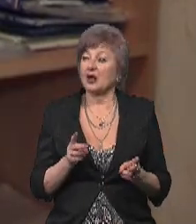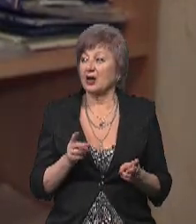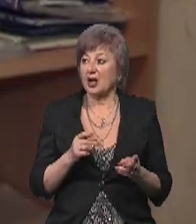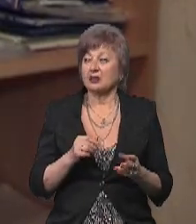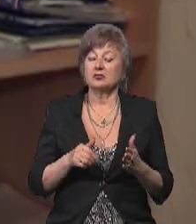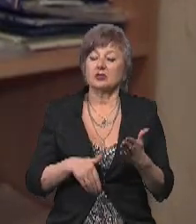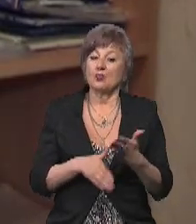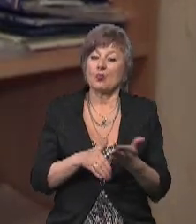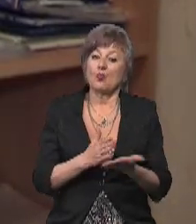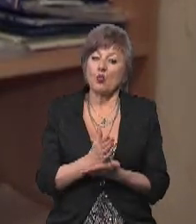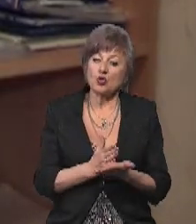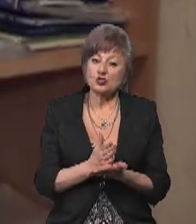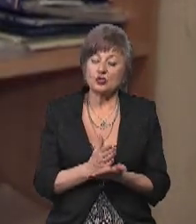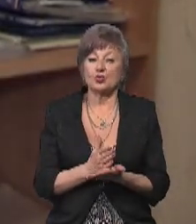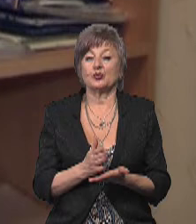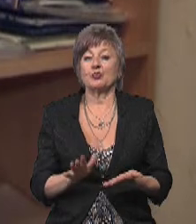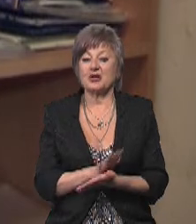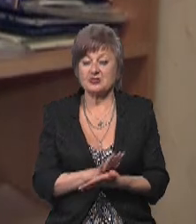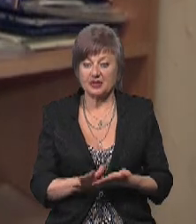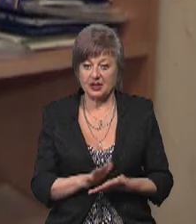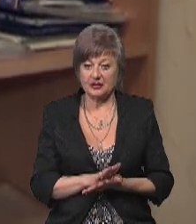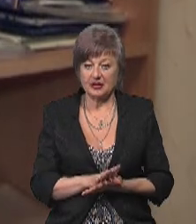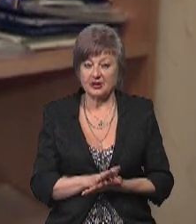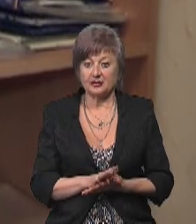соціальну послугу, так і платну соціальну послугу.